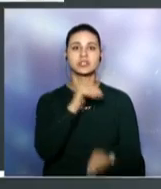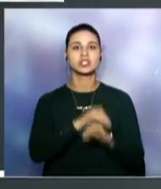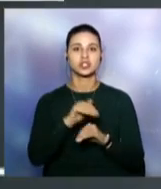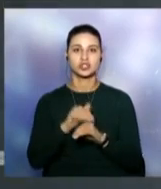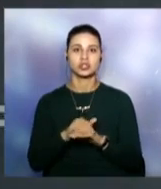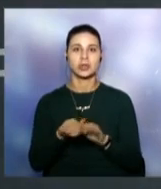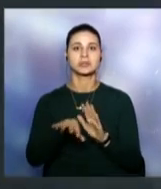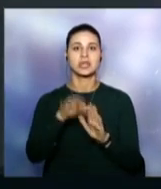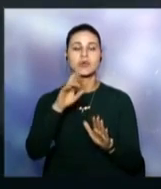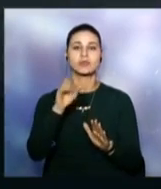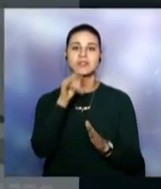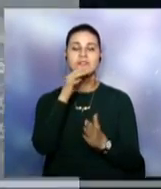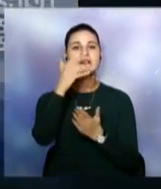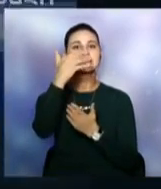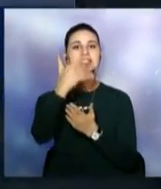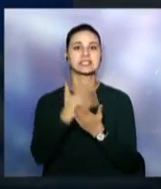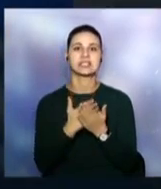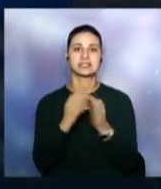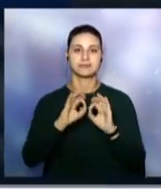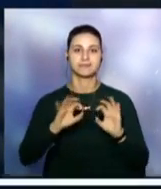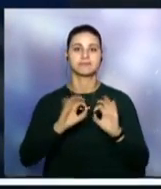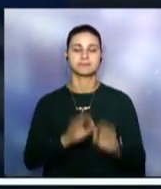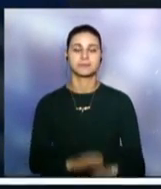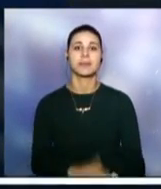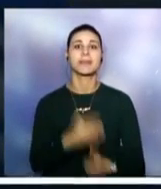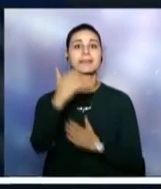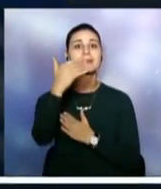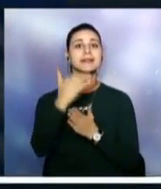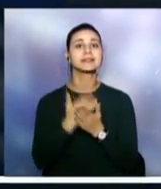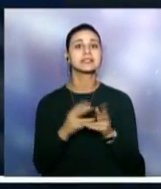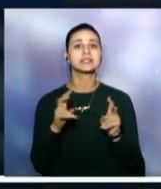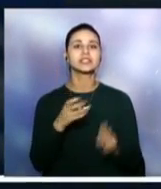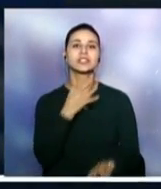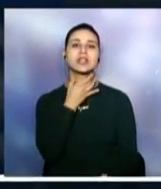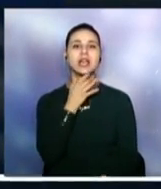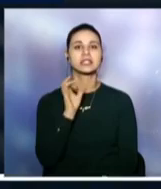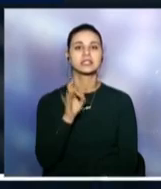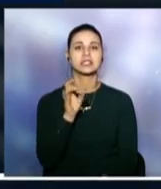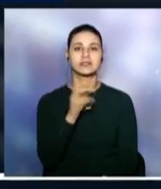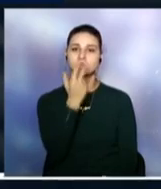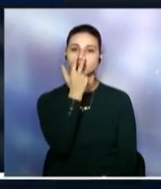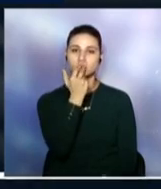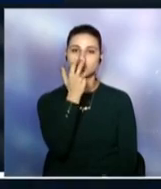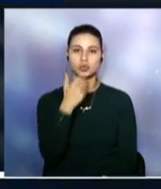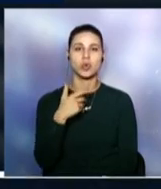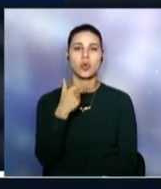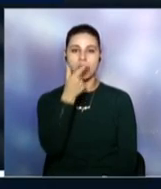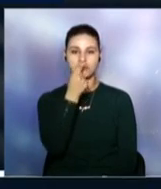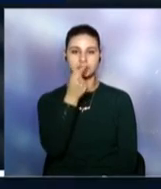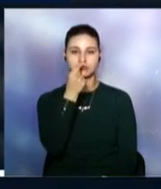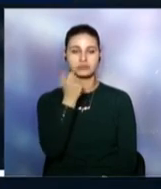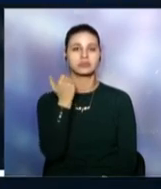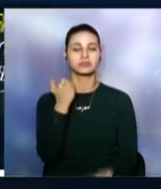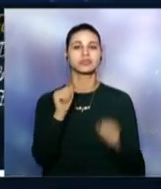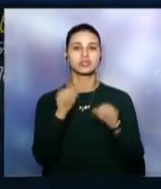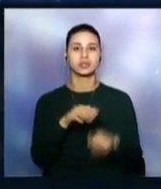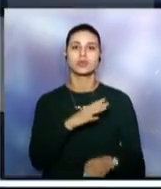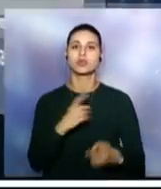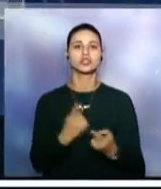და ცხრილის სახით გვთავაზობს. ცხრილის მიხედვით, ყელის ტკივილი, სურდო და ცემინება შეიძლება იყოს